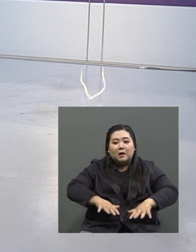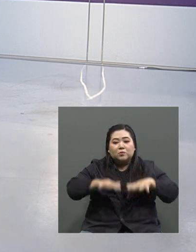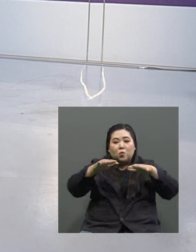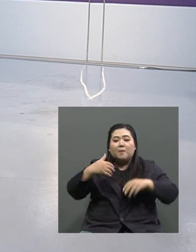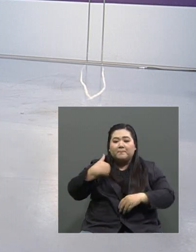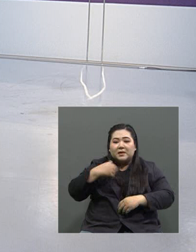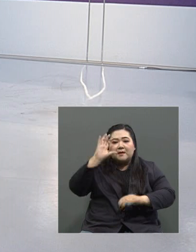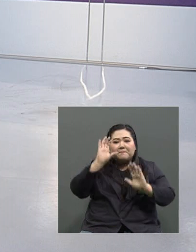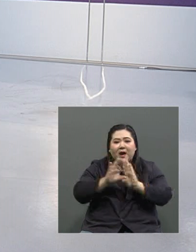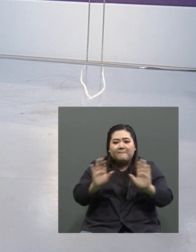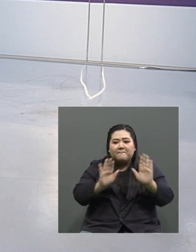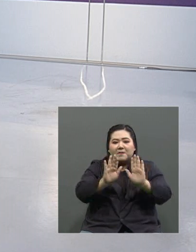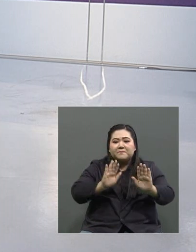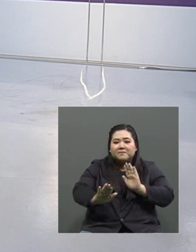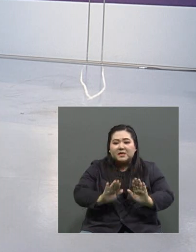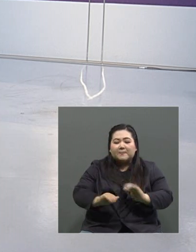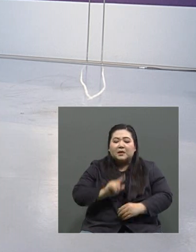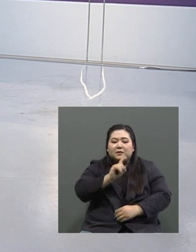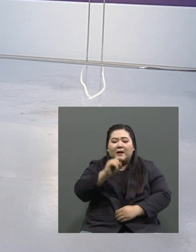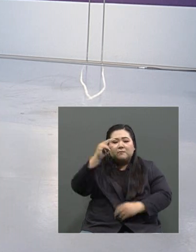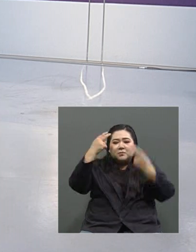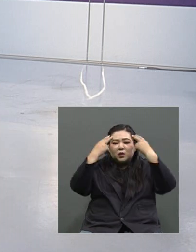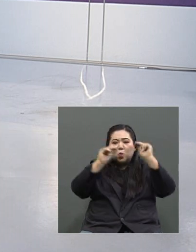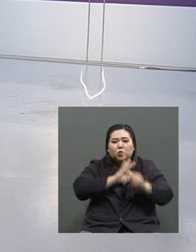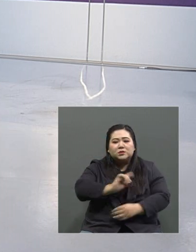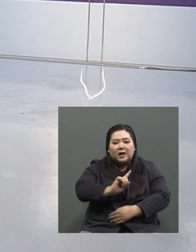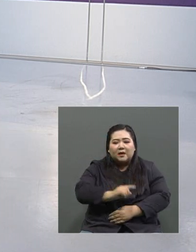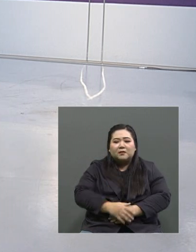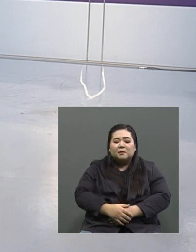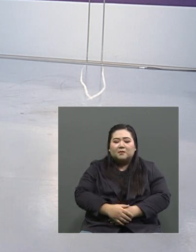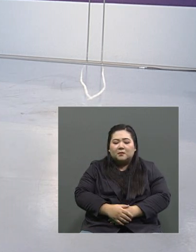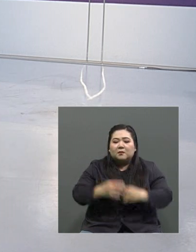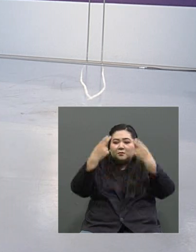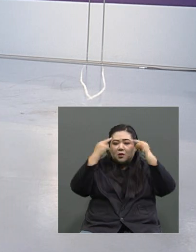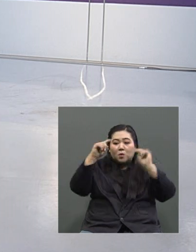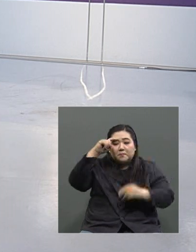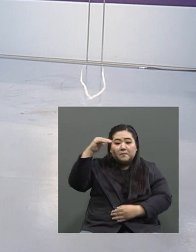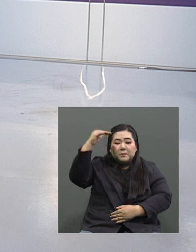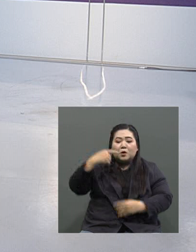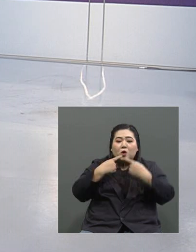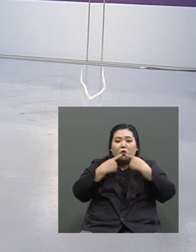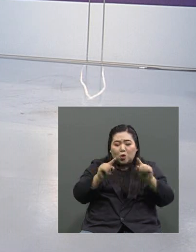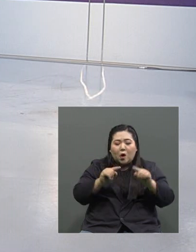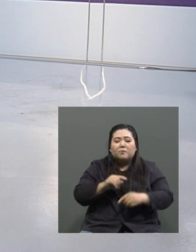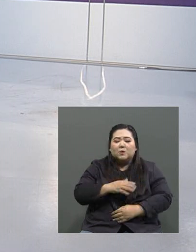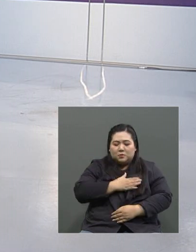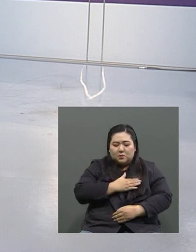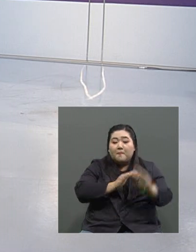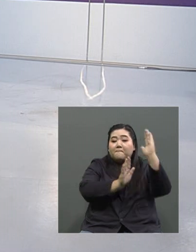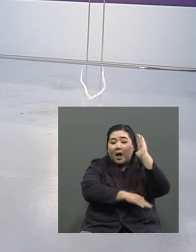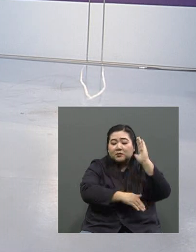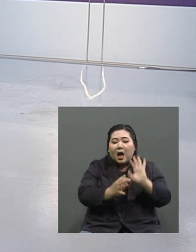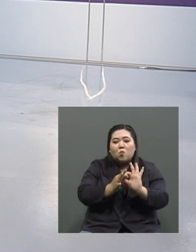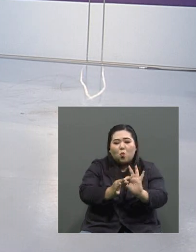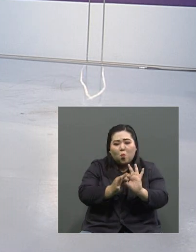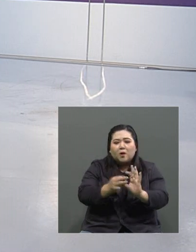เอาภาพมาเปรียบเทียบกันนายกรัฐมนตรีบอกว่าห่วงใยในพื้นที่ภาคใต้และให้เห็นความใส่ใจที่นายกรัฐมนตรีลงไปพื้น